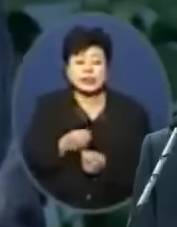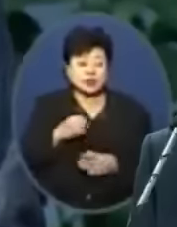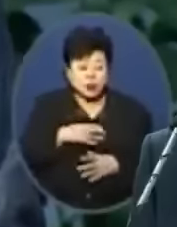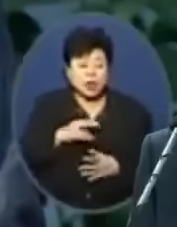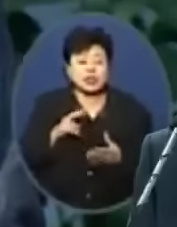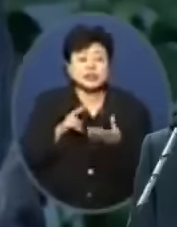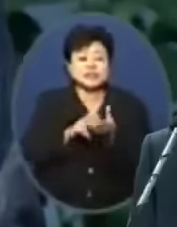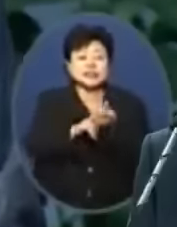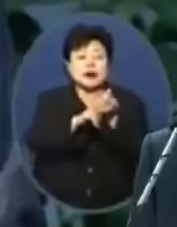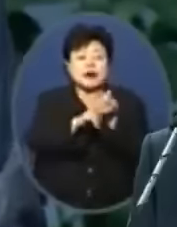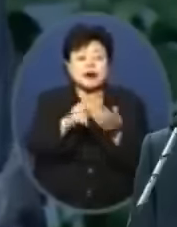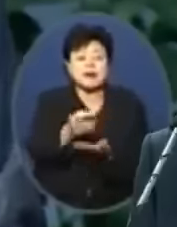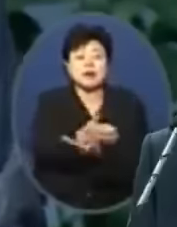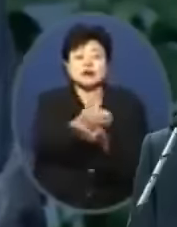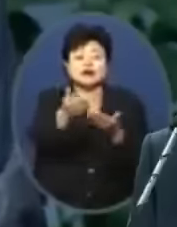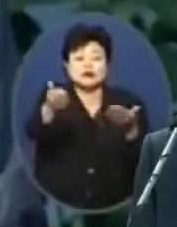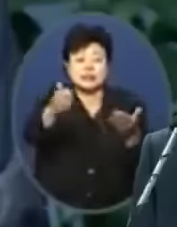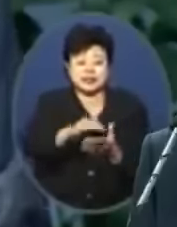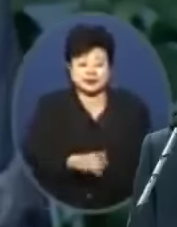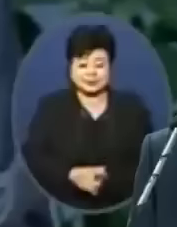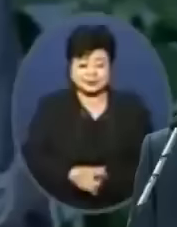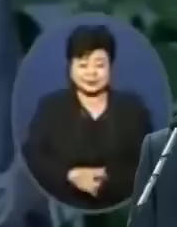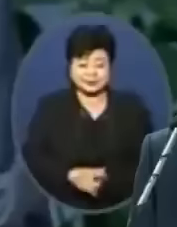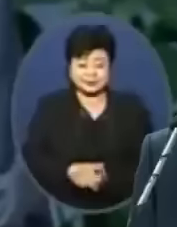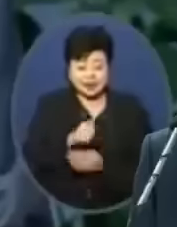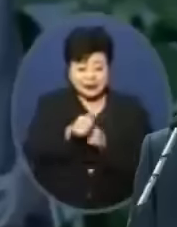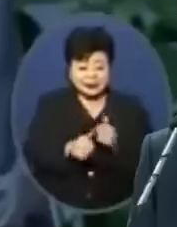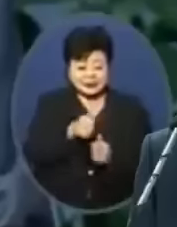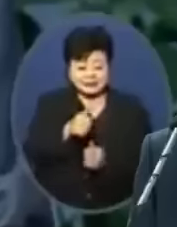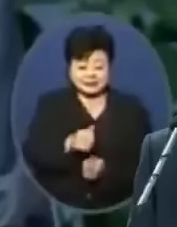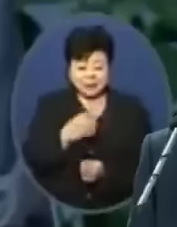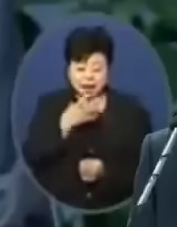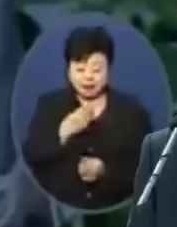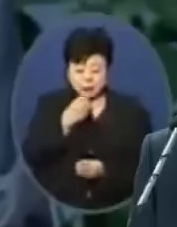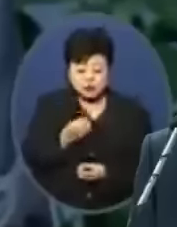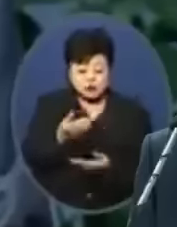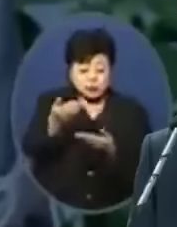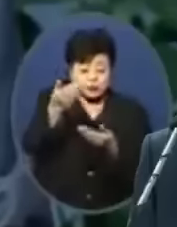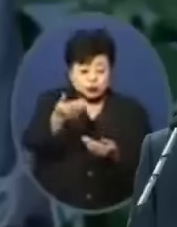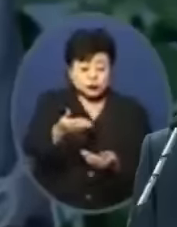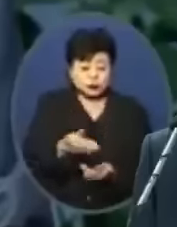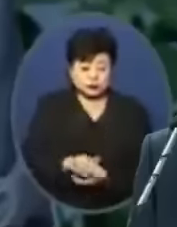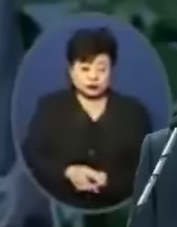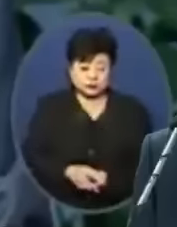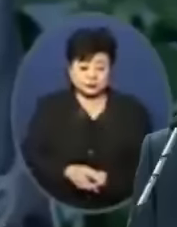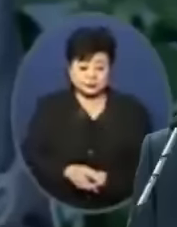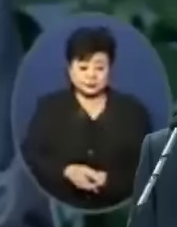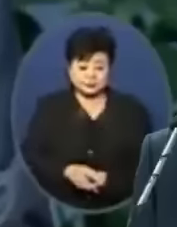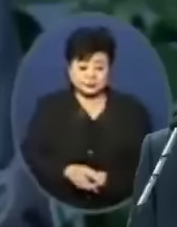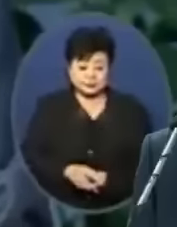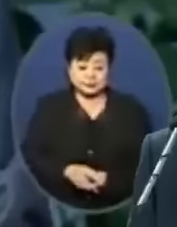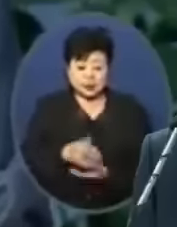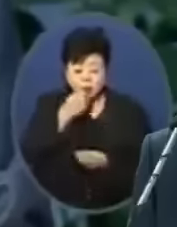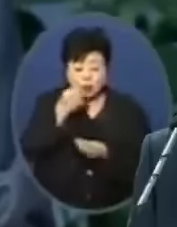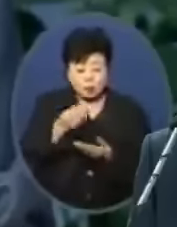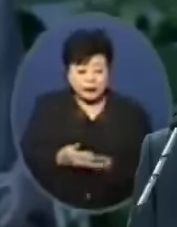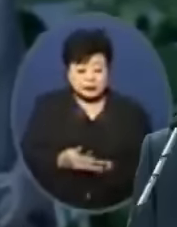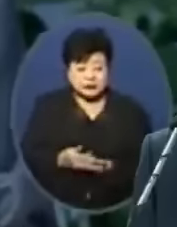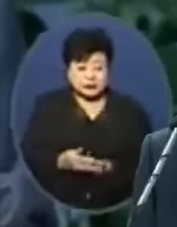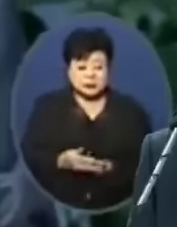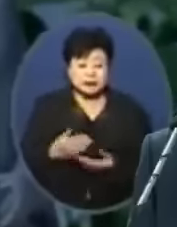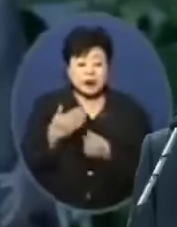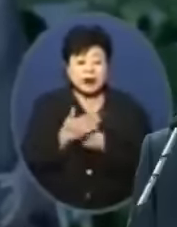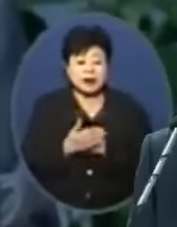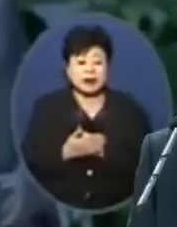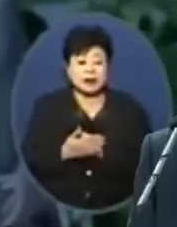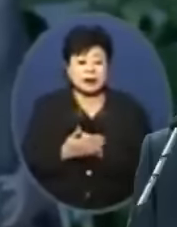놀라운 기적을 베풀어 주시는 것입니다. 하나님은 아브라함에게 복을 주셔서 가나안으로 보냈습니다. 복받은 그가 어느 곳에